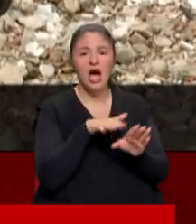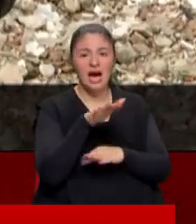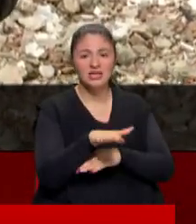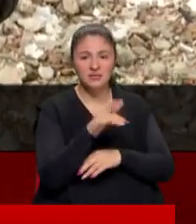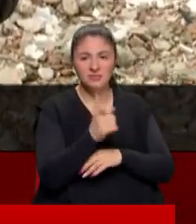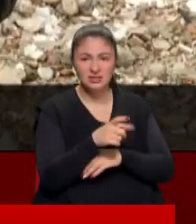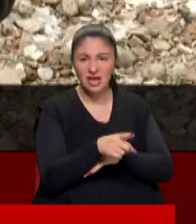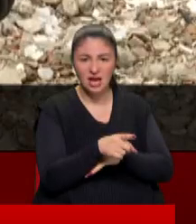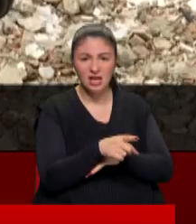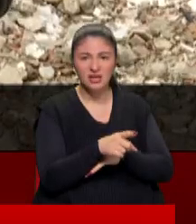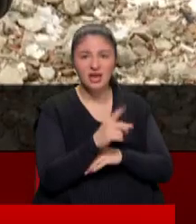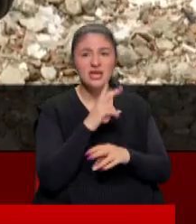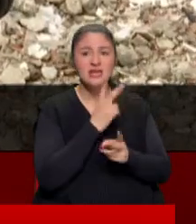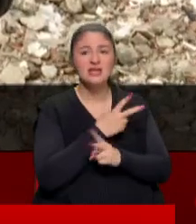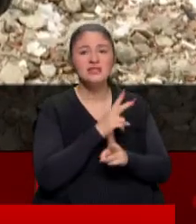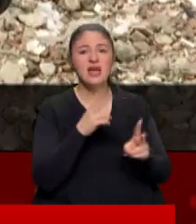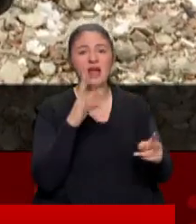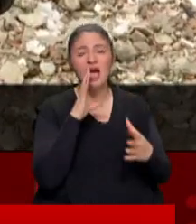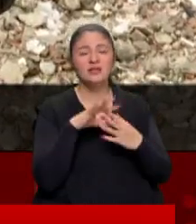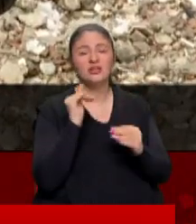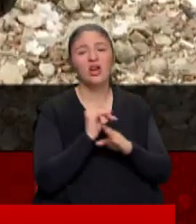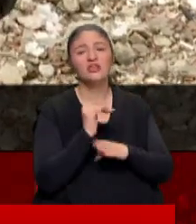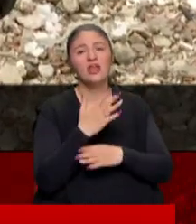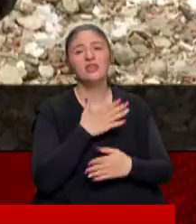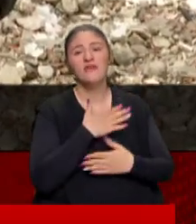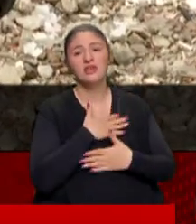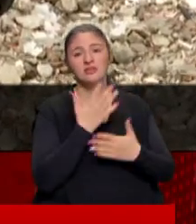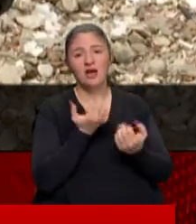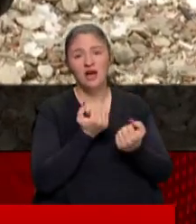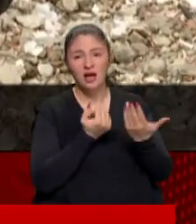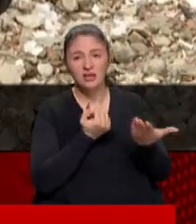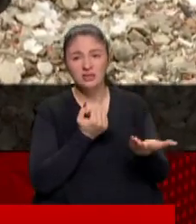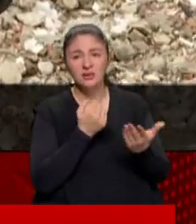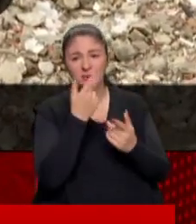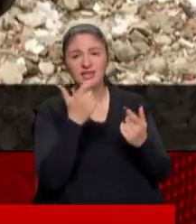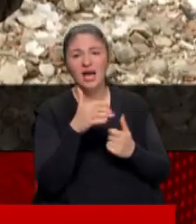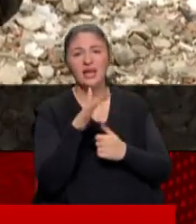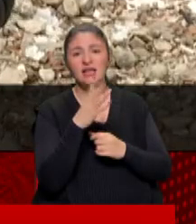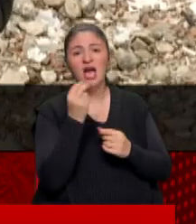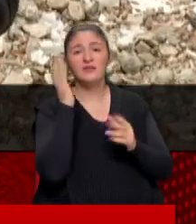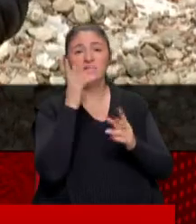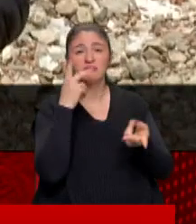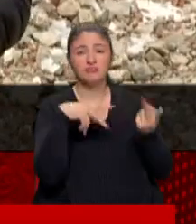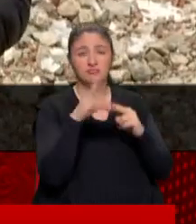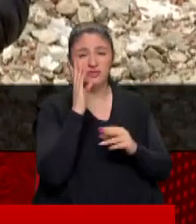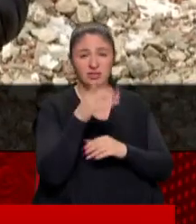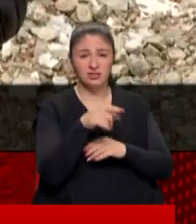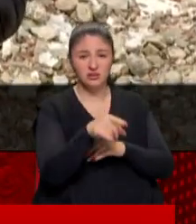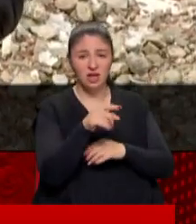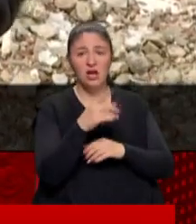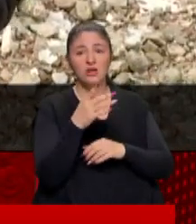attığın yer rengarenk insanların yaşadığı, nefes aldığı bir yerde, en işlek cadde ve şu